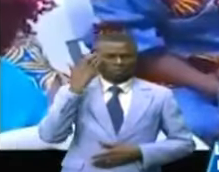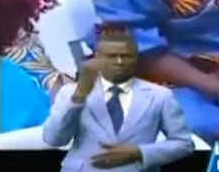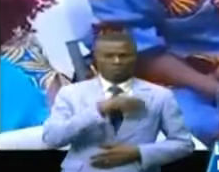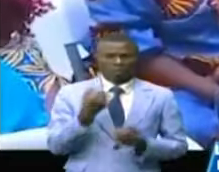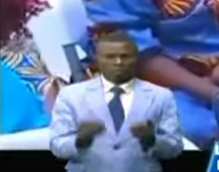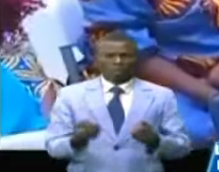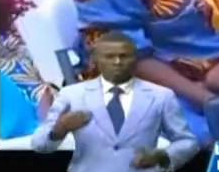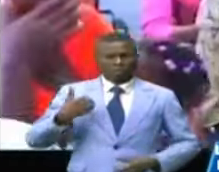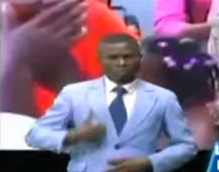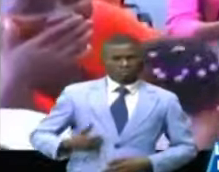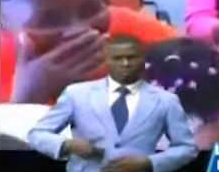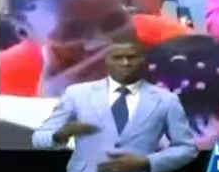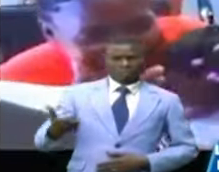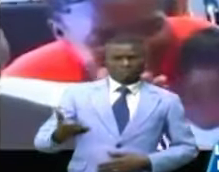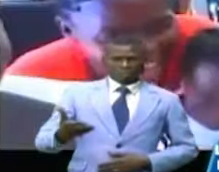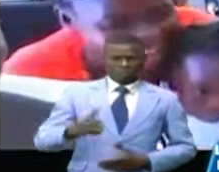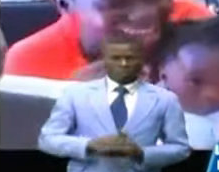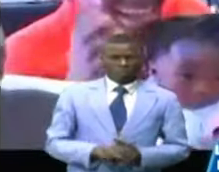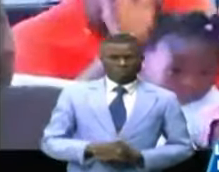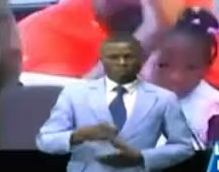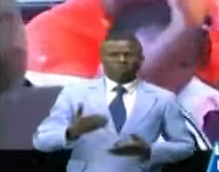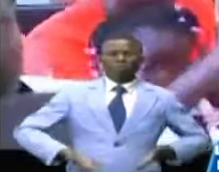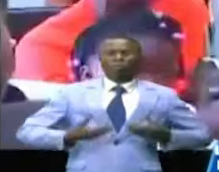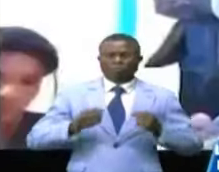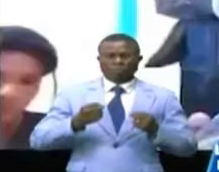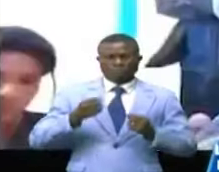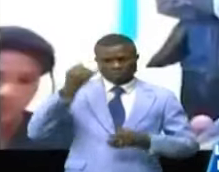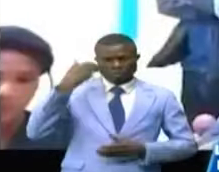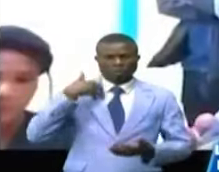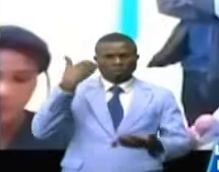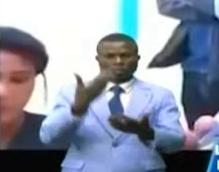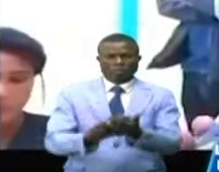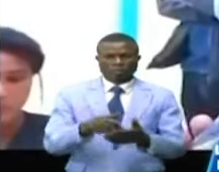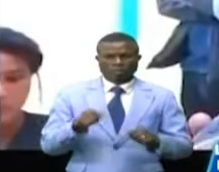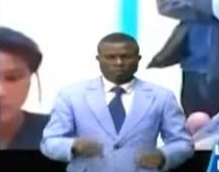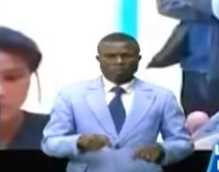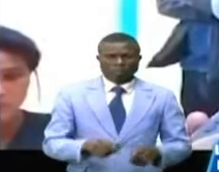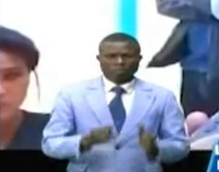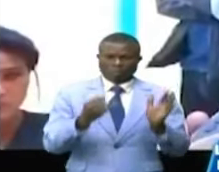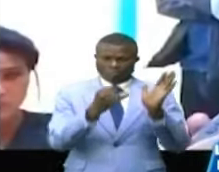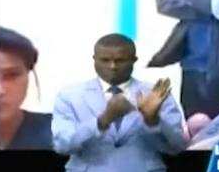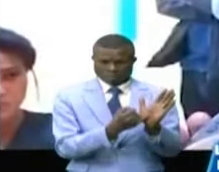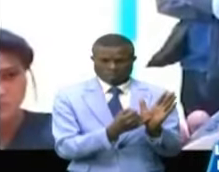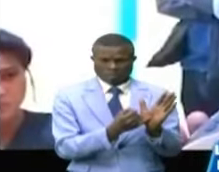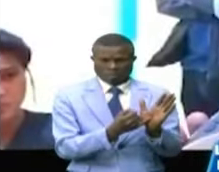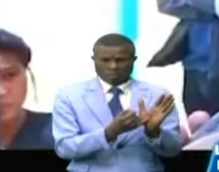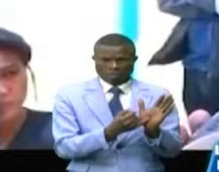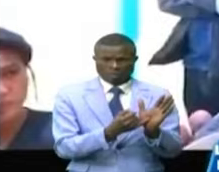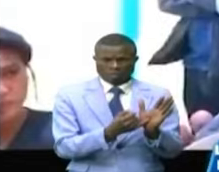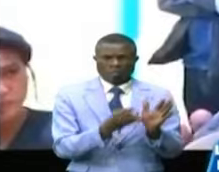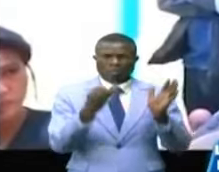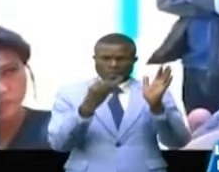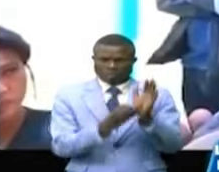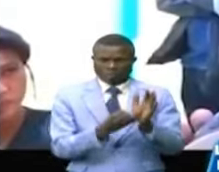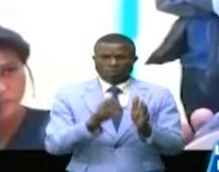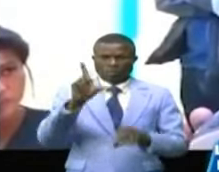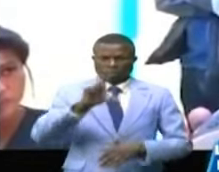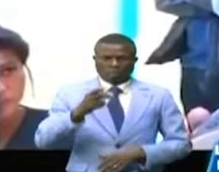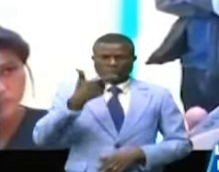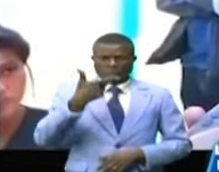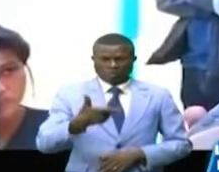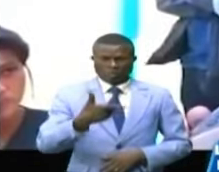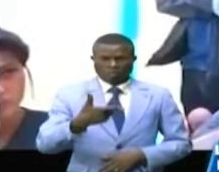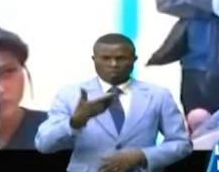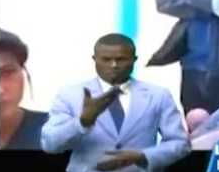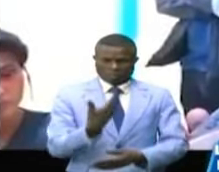enfants opérés louent l'initiative. Je suis arrivé ici le samedi. Dimanche, lundi, mardi,